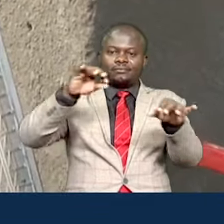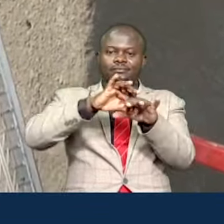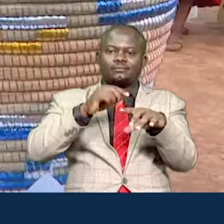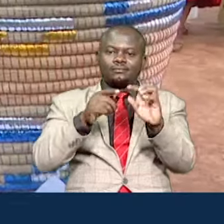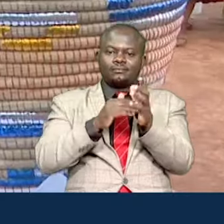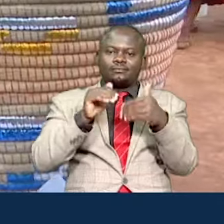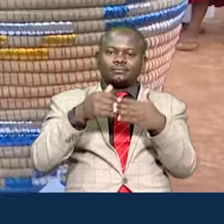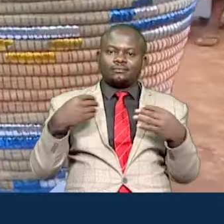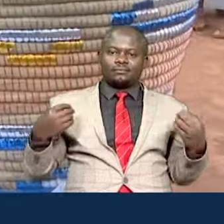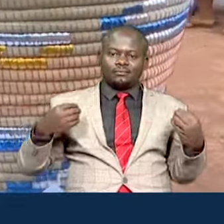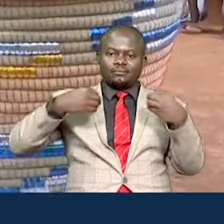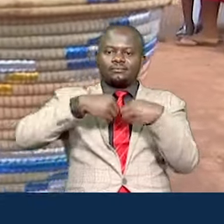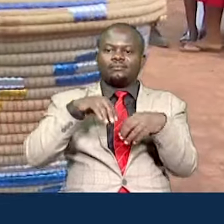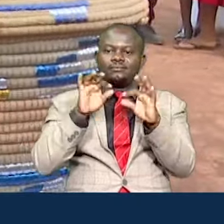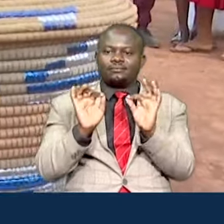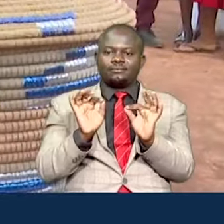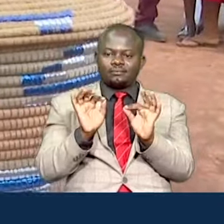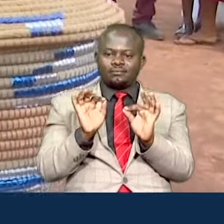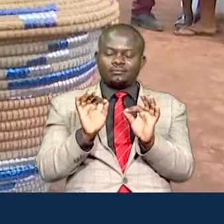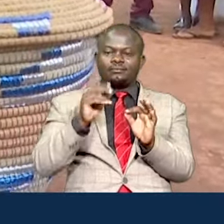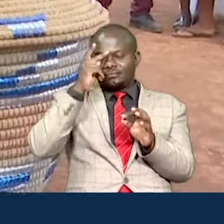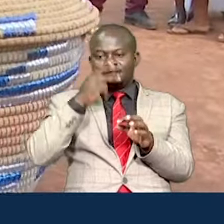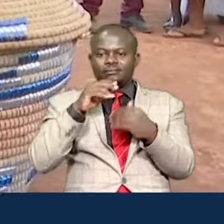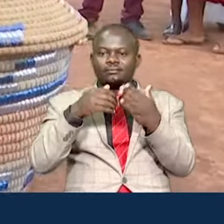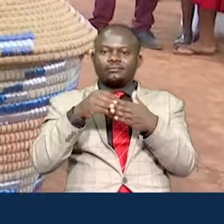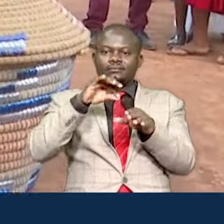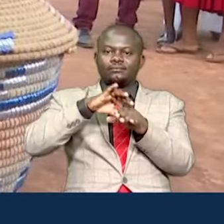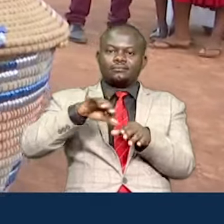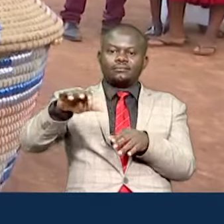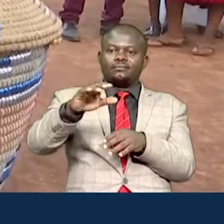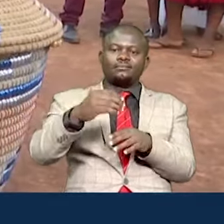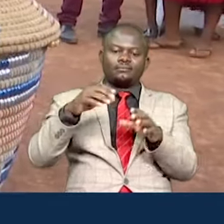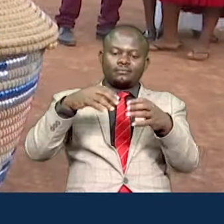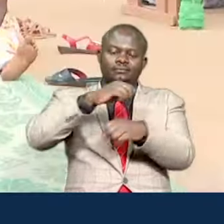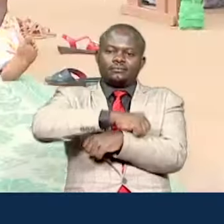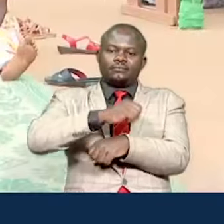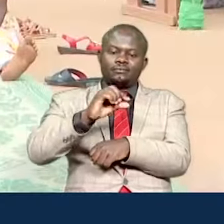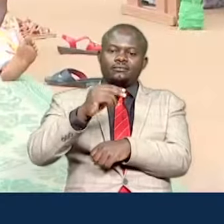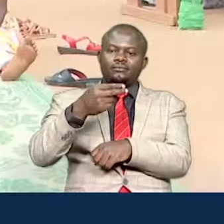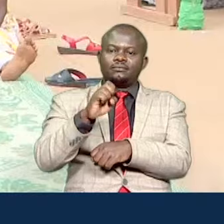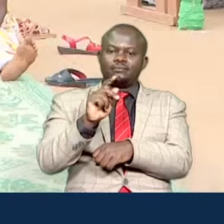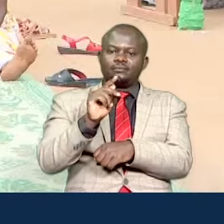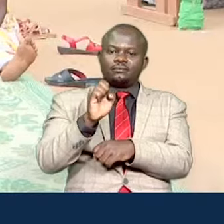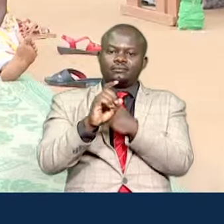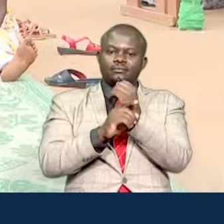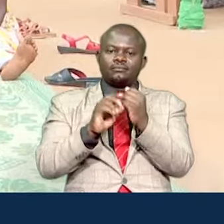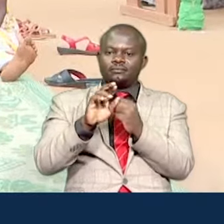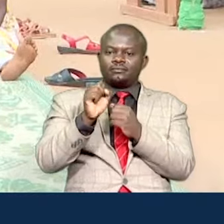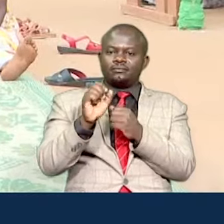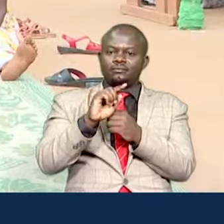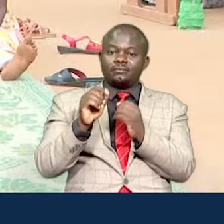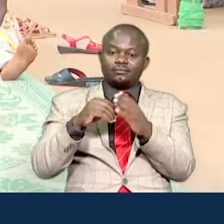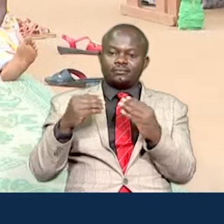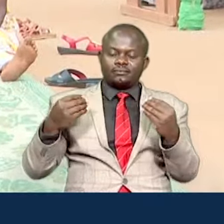ndetse imyambarire nayo yari nta makemwa aba babyeyi batoreye kuri site ya groupe scolaire giheke mu karere ka Rusizi bari